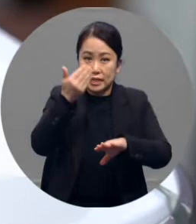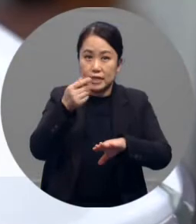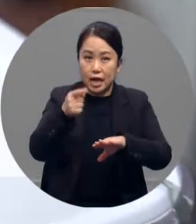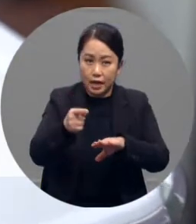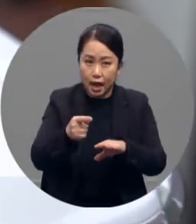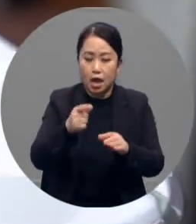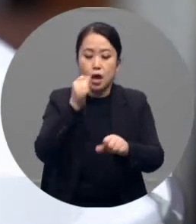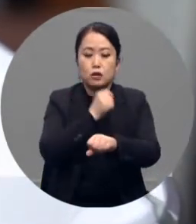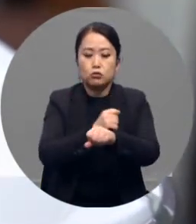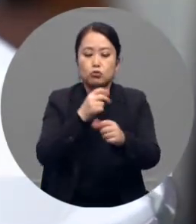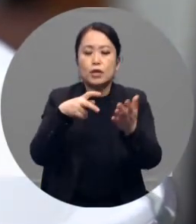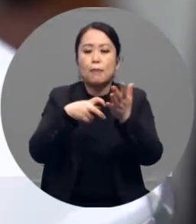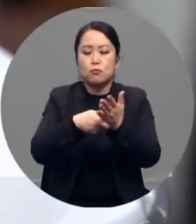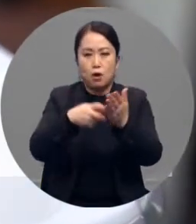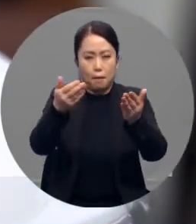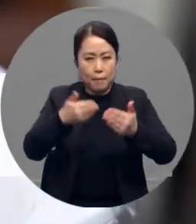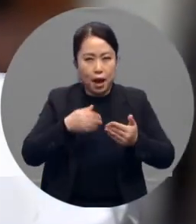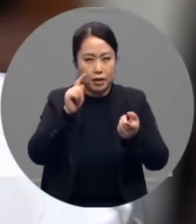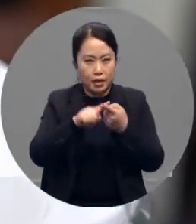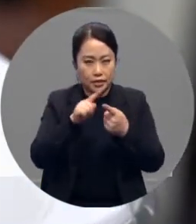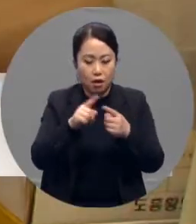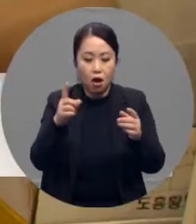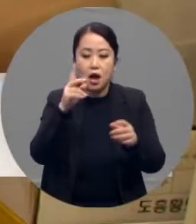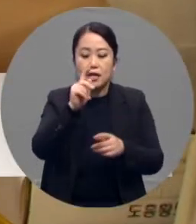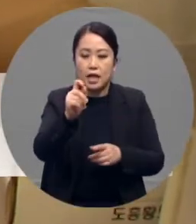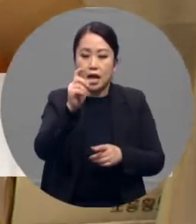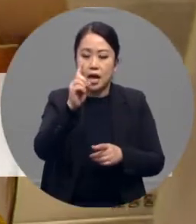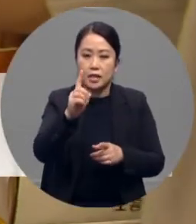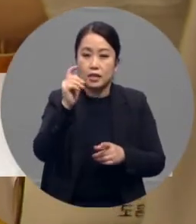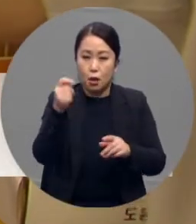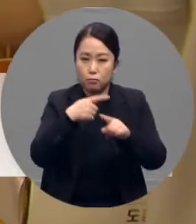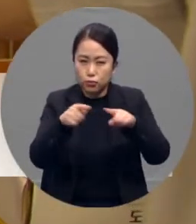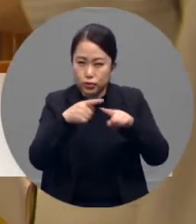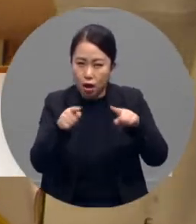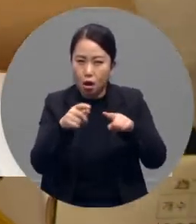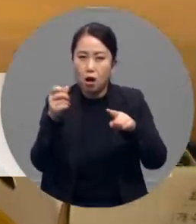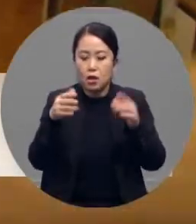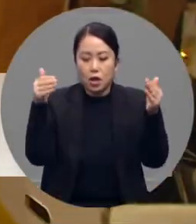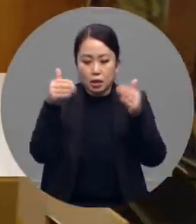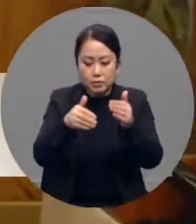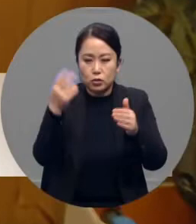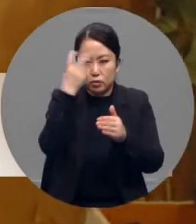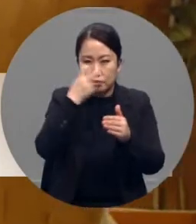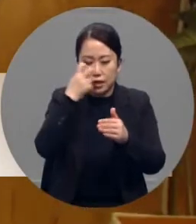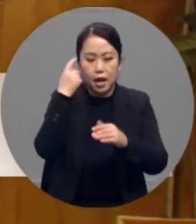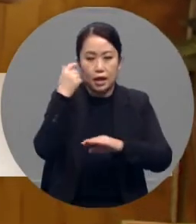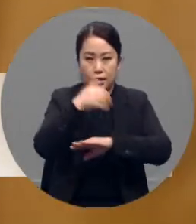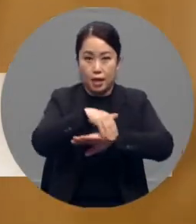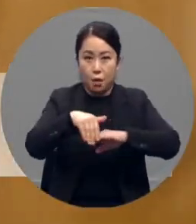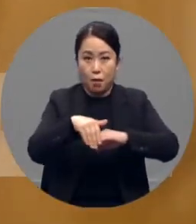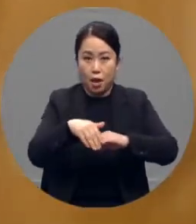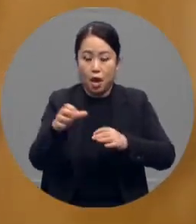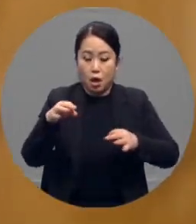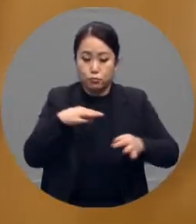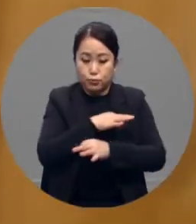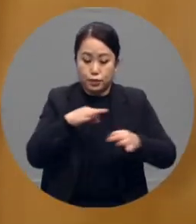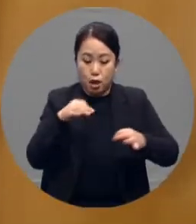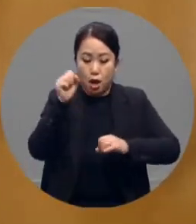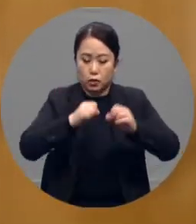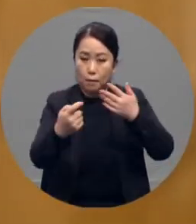등으로 데이터 분석과 현장 확인을 통해 집중 단속할 계획입니다 부정행위 적발 시에는 최고